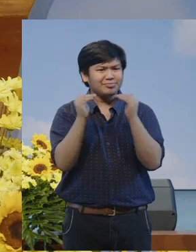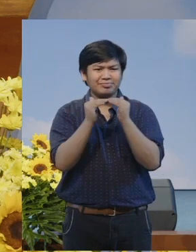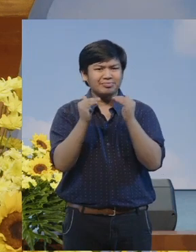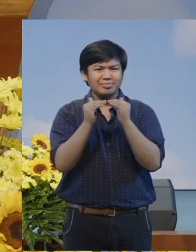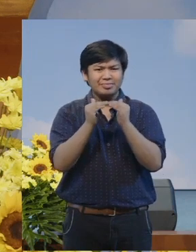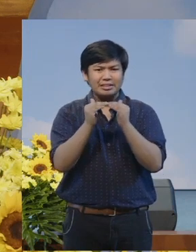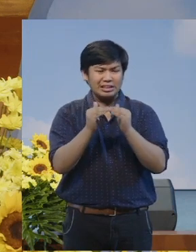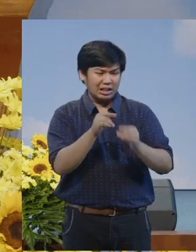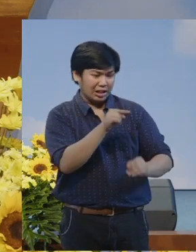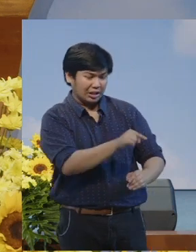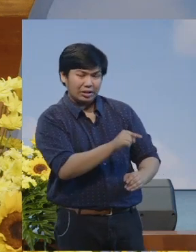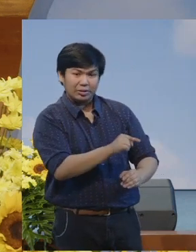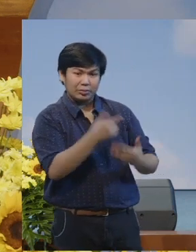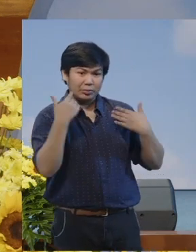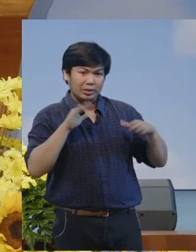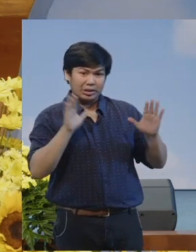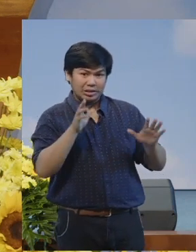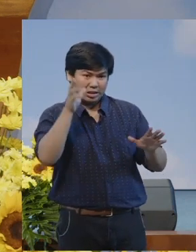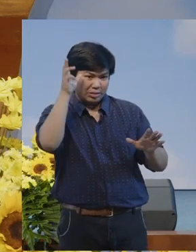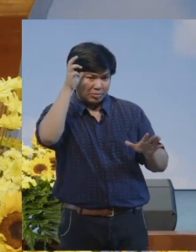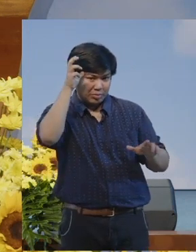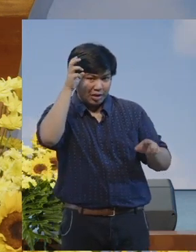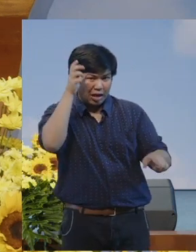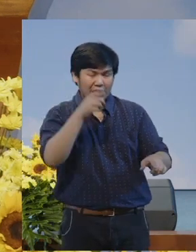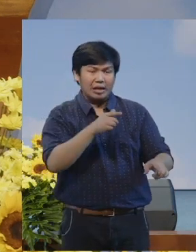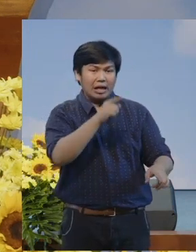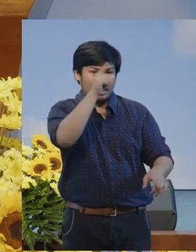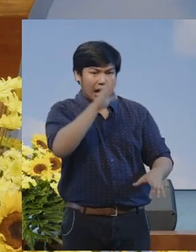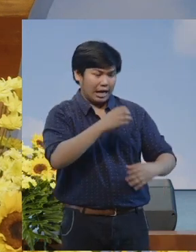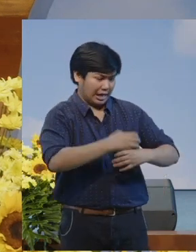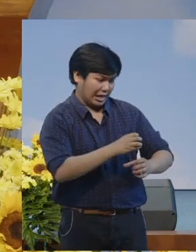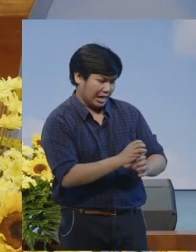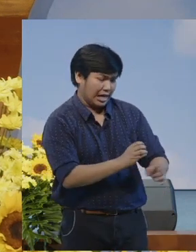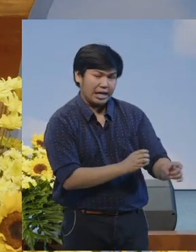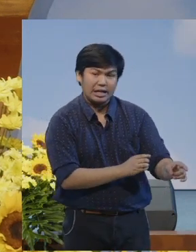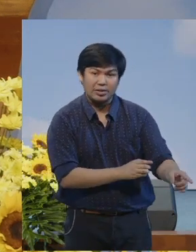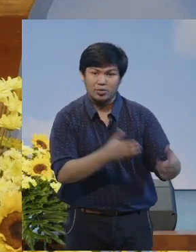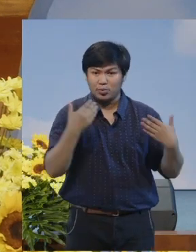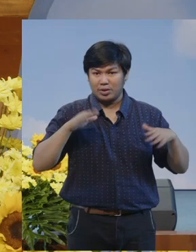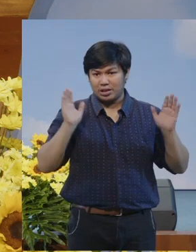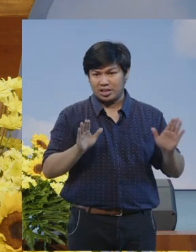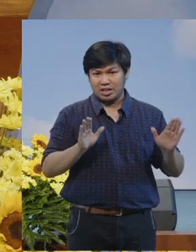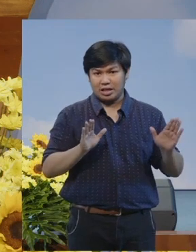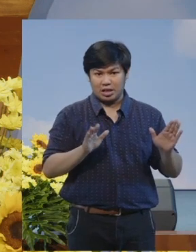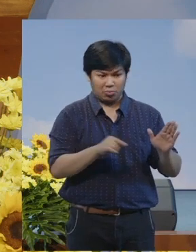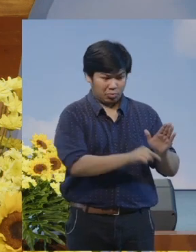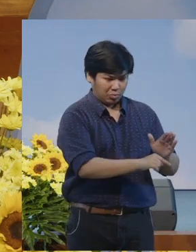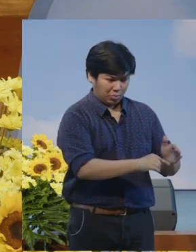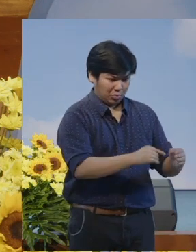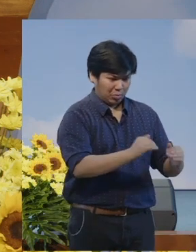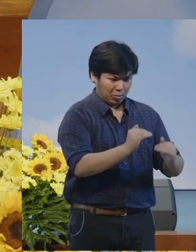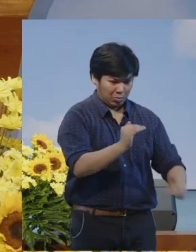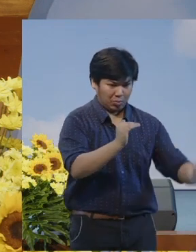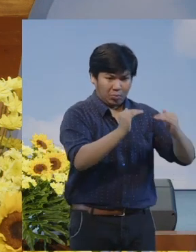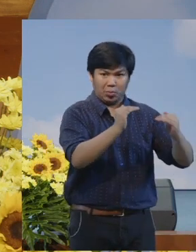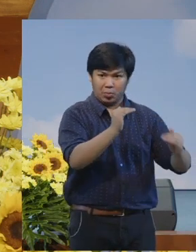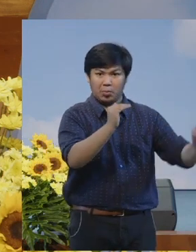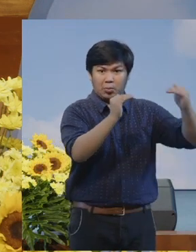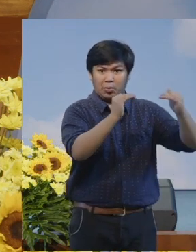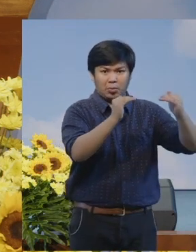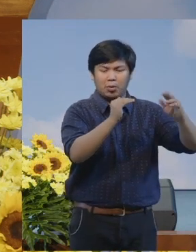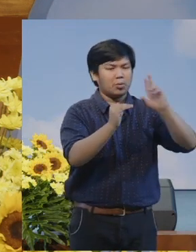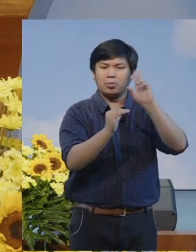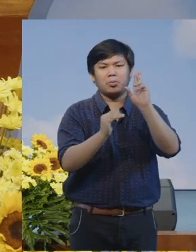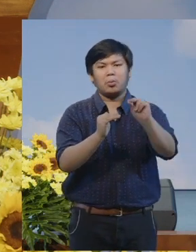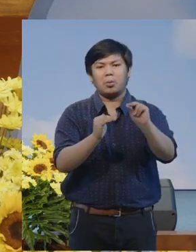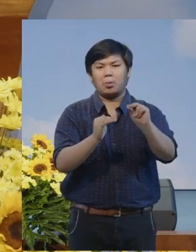pumantay sa lumikha. Ibang-iba po. Kahit na gaano pa siya kalakas ang kanyang